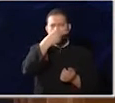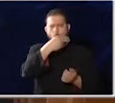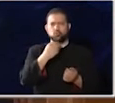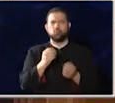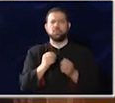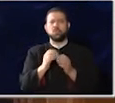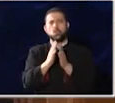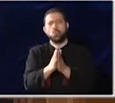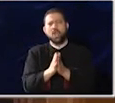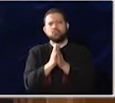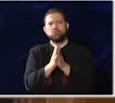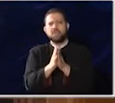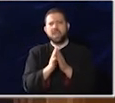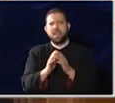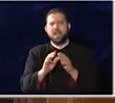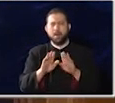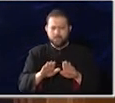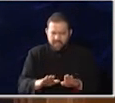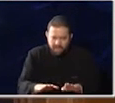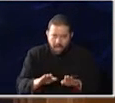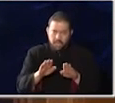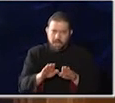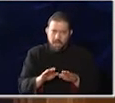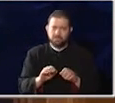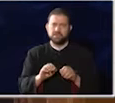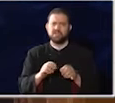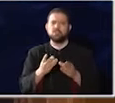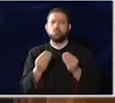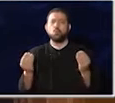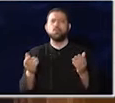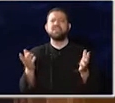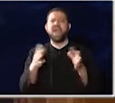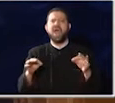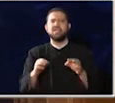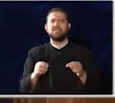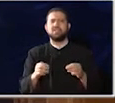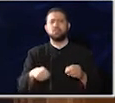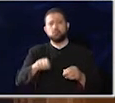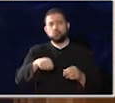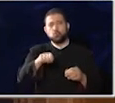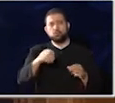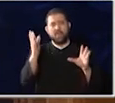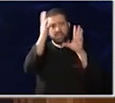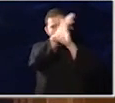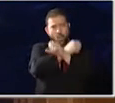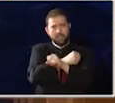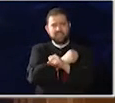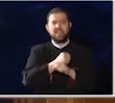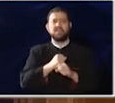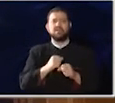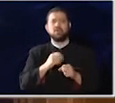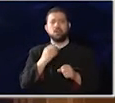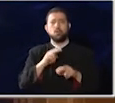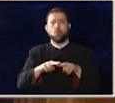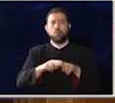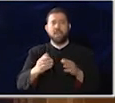postul, rugăciunea, metaniile și multe altele, privegherea, de fapt, cum avem noi